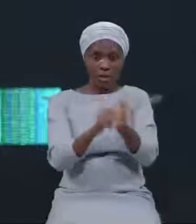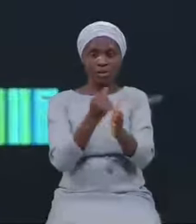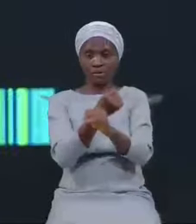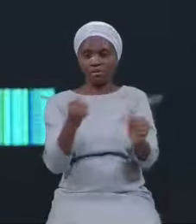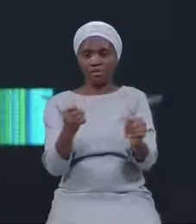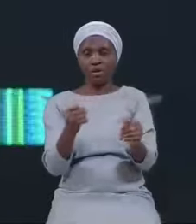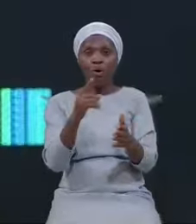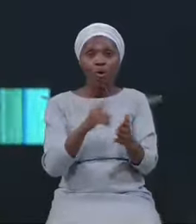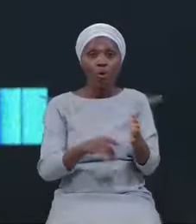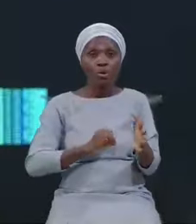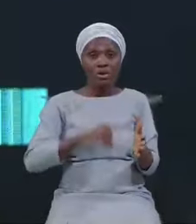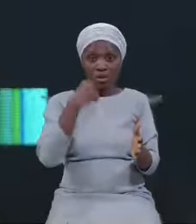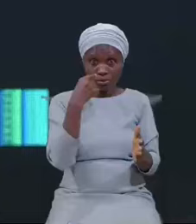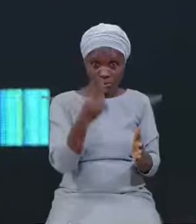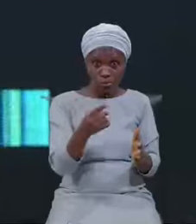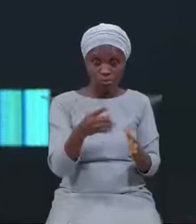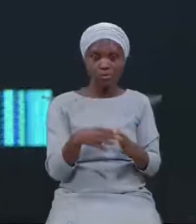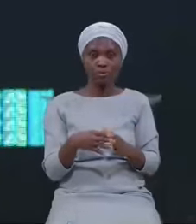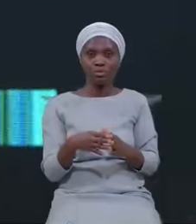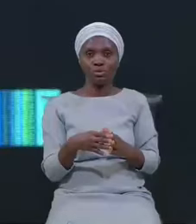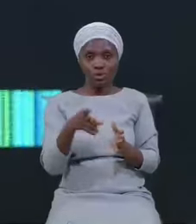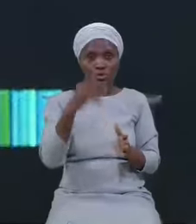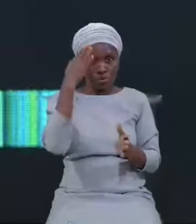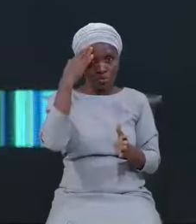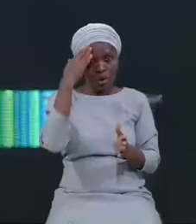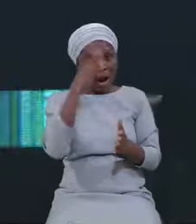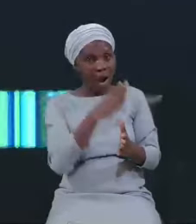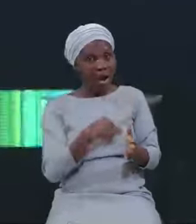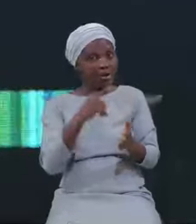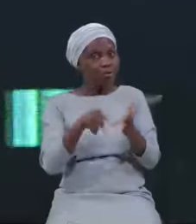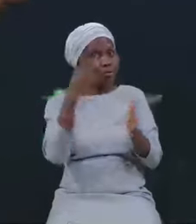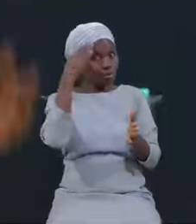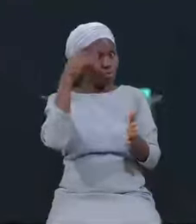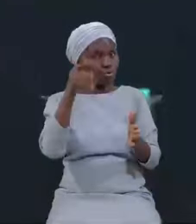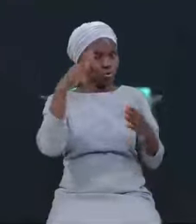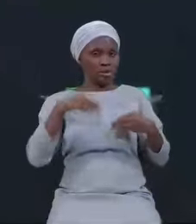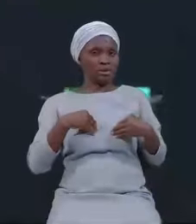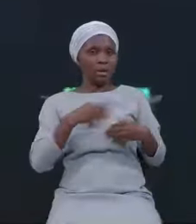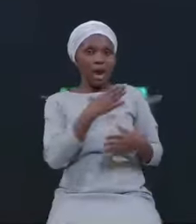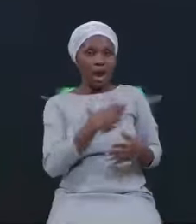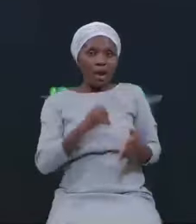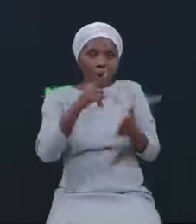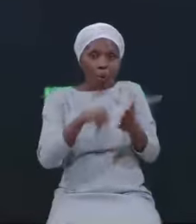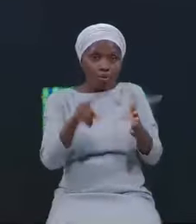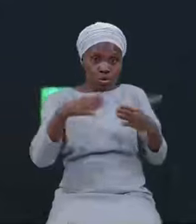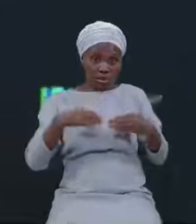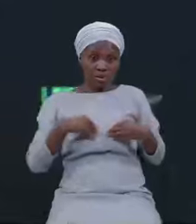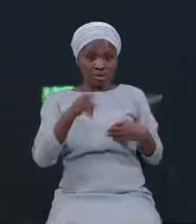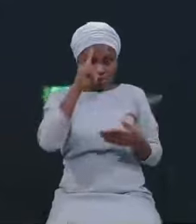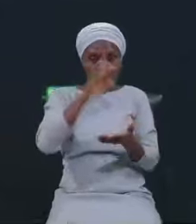allez le savoir. Ce que vous savez, vous acceptez. Ce que vous acceptez, vous croyez. Ce que vous croyez, vous confessez.